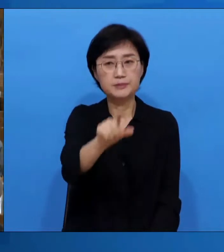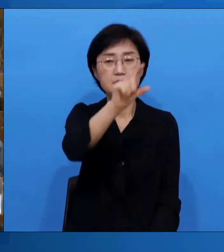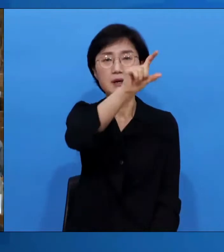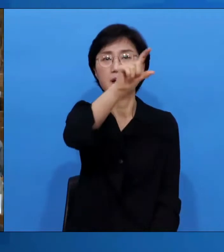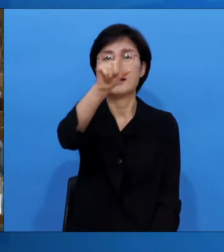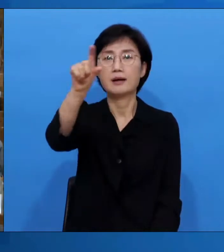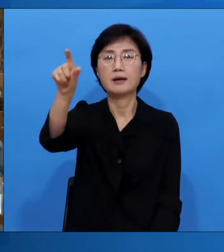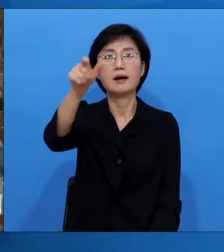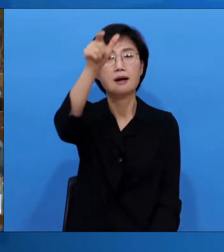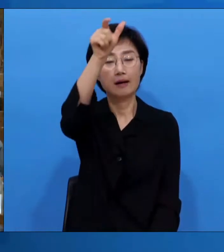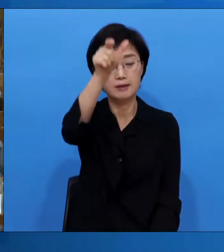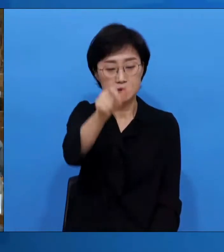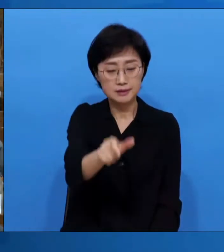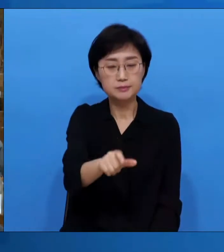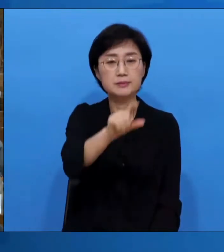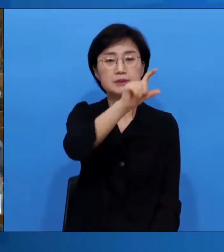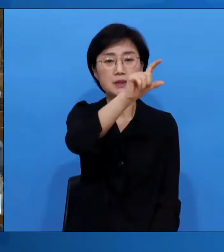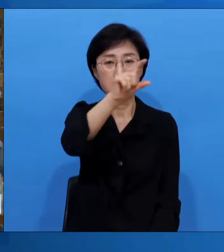십자가